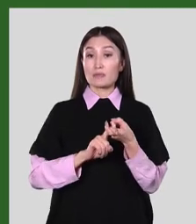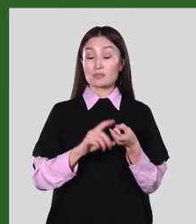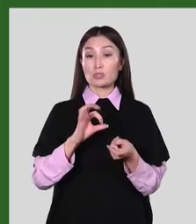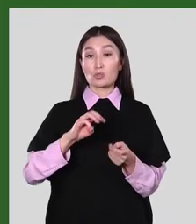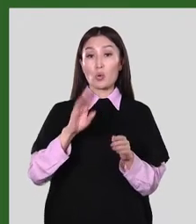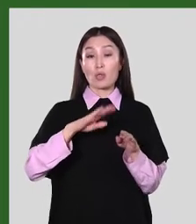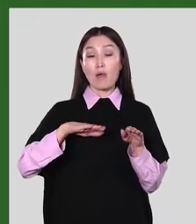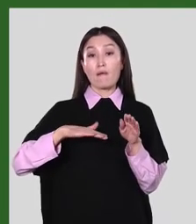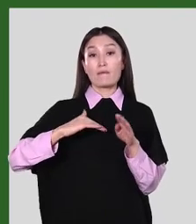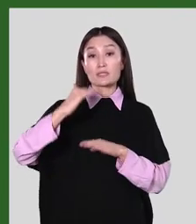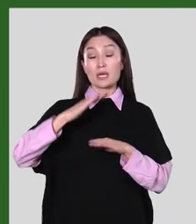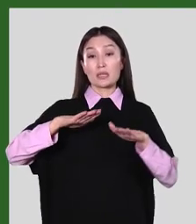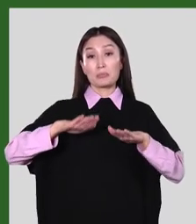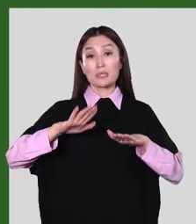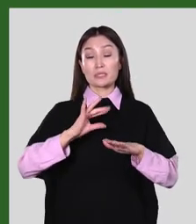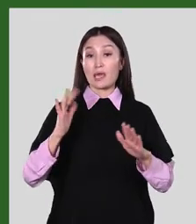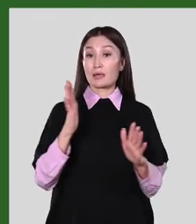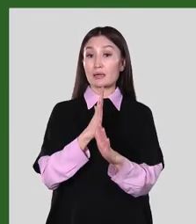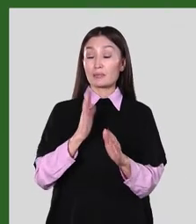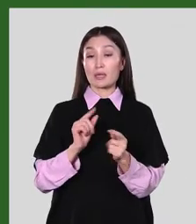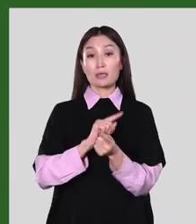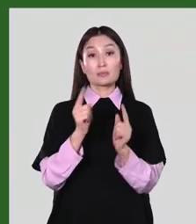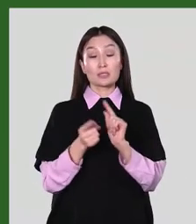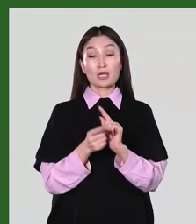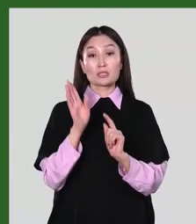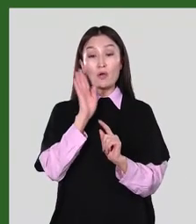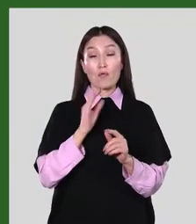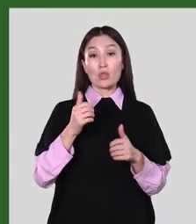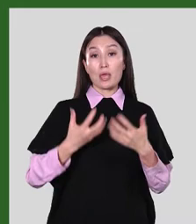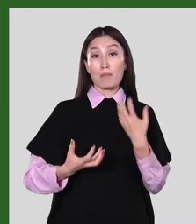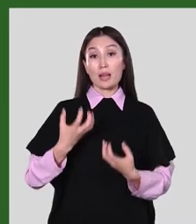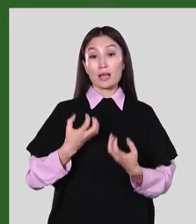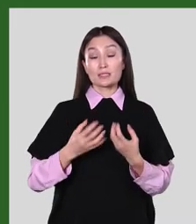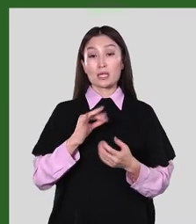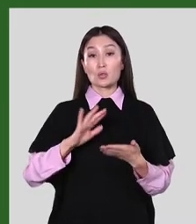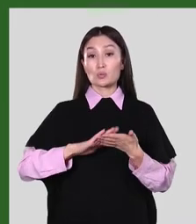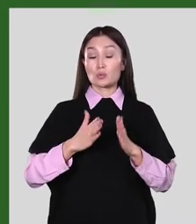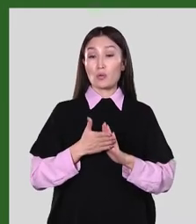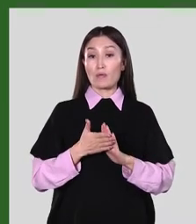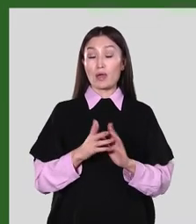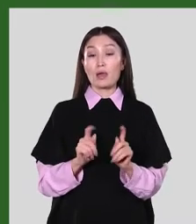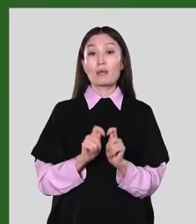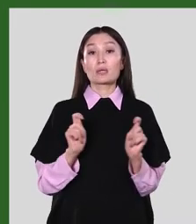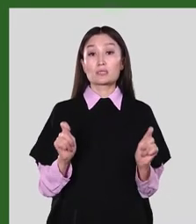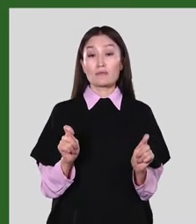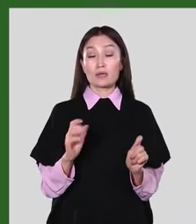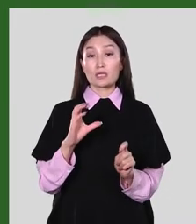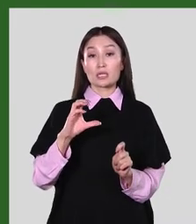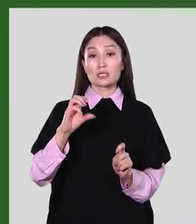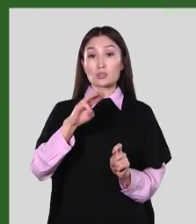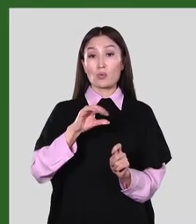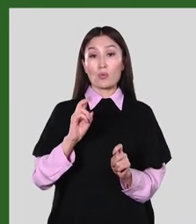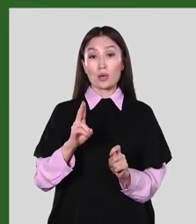от высоты место и климата изменяется водный баланс и условия образования стока